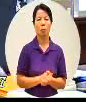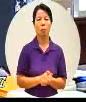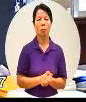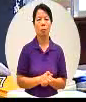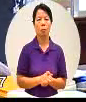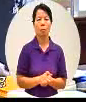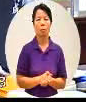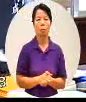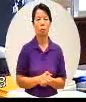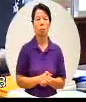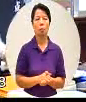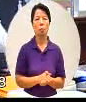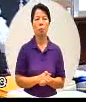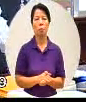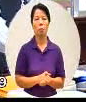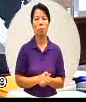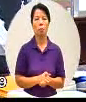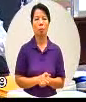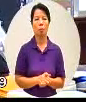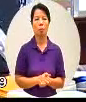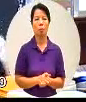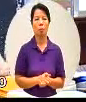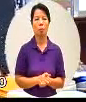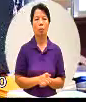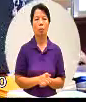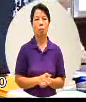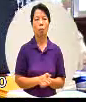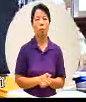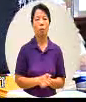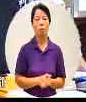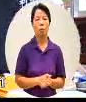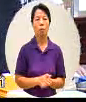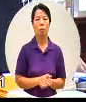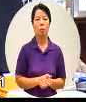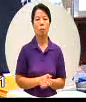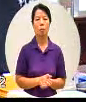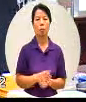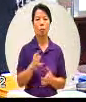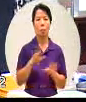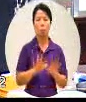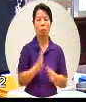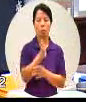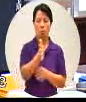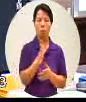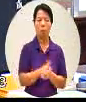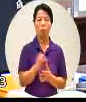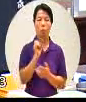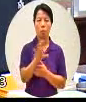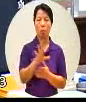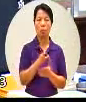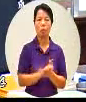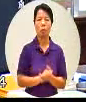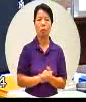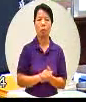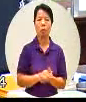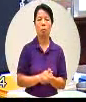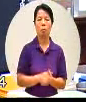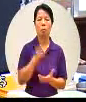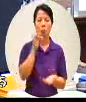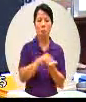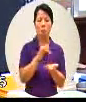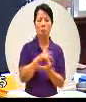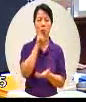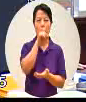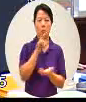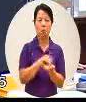系啦，现在时间也剩不到一分钟啦。 是 本席在这边问你这个是要告诉你， 是 戴奥辛，你